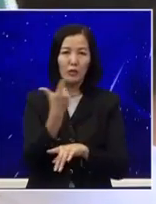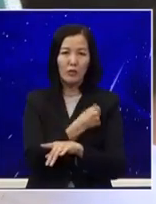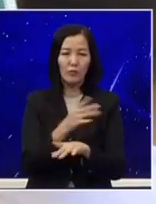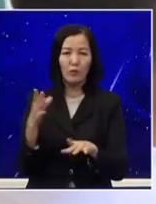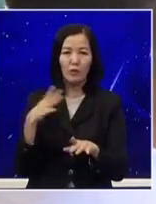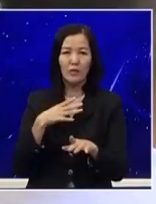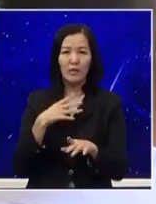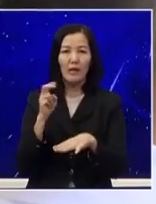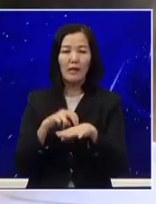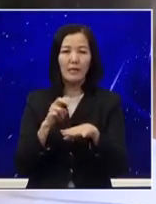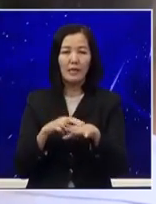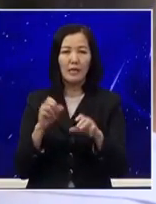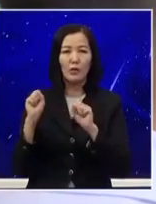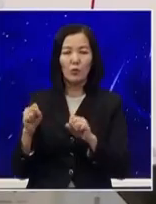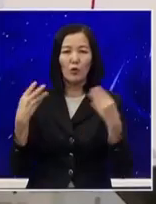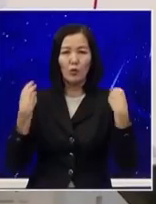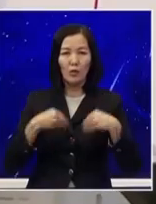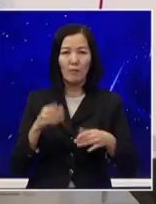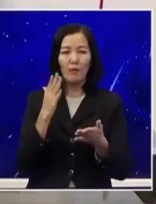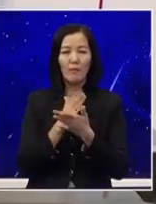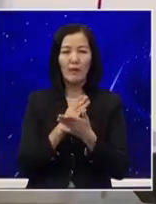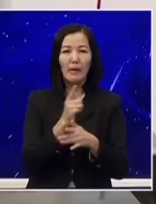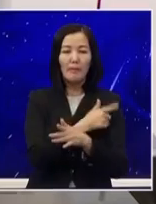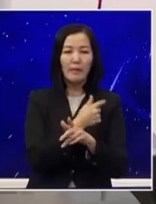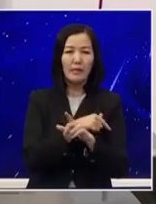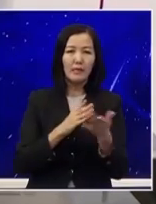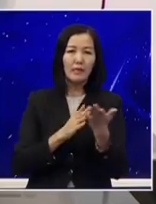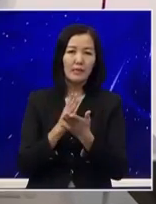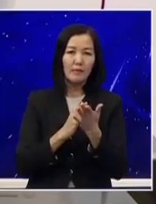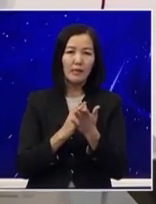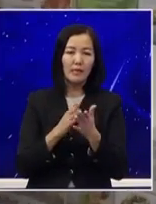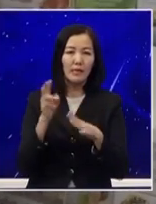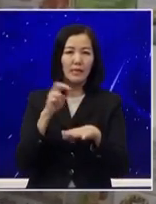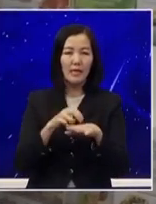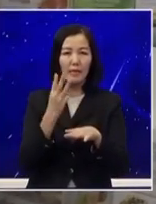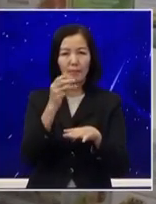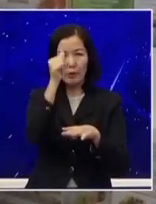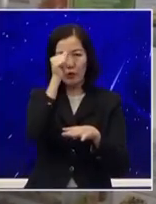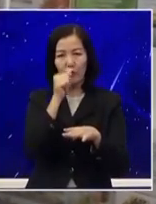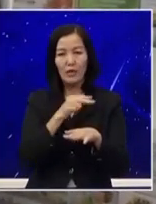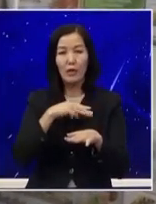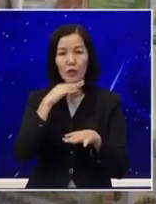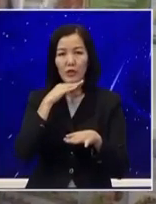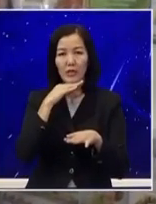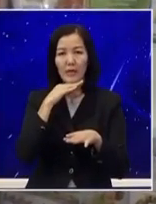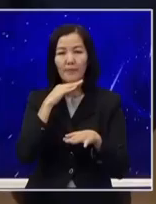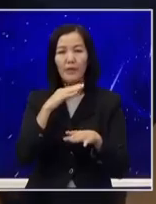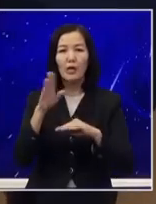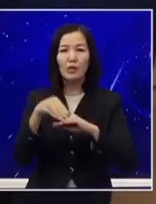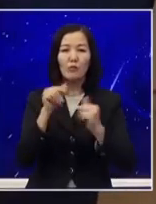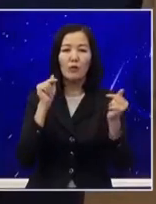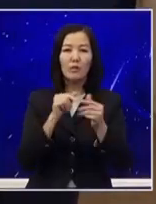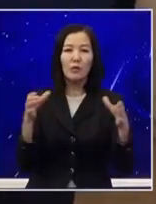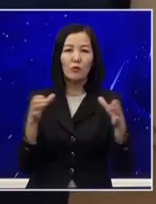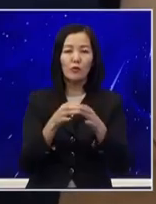және дәрігерлердің қорғану киімі бар. Медицина қызметкерлері бұл дәрілік қор 1.90-ға жетеді, дейді. Айта кетейік,